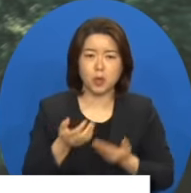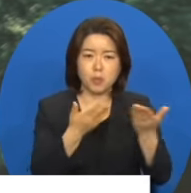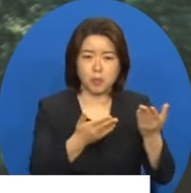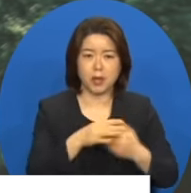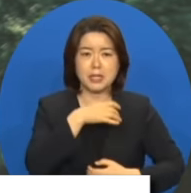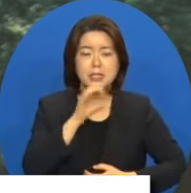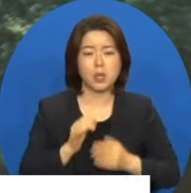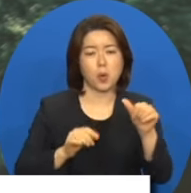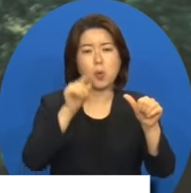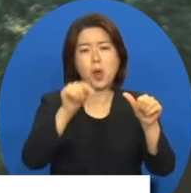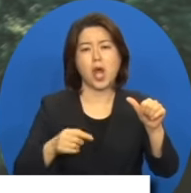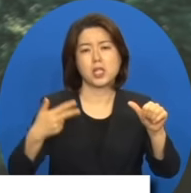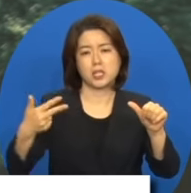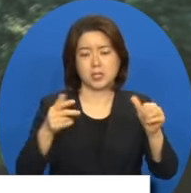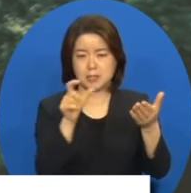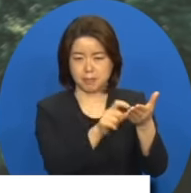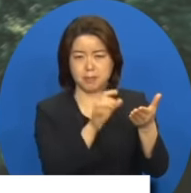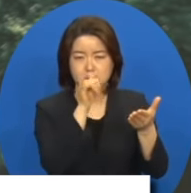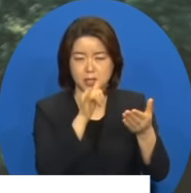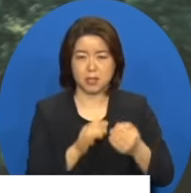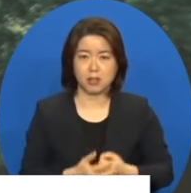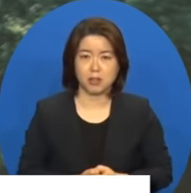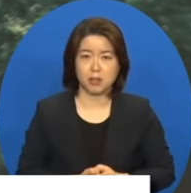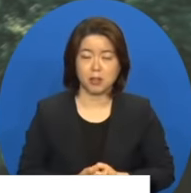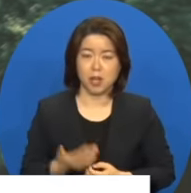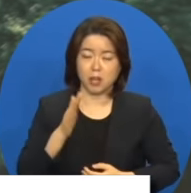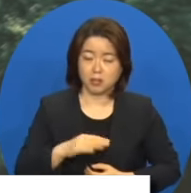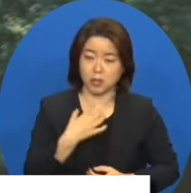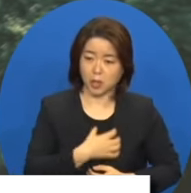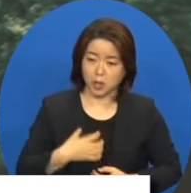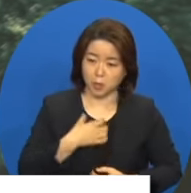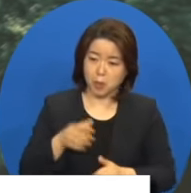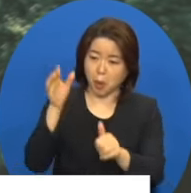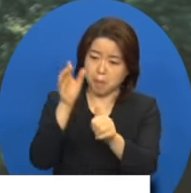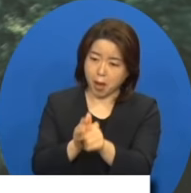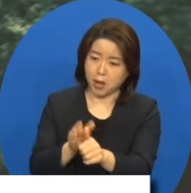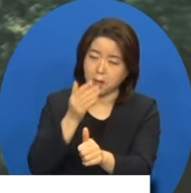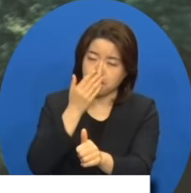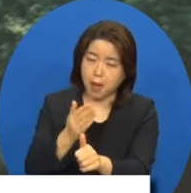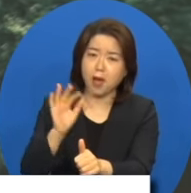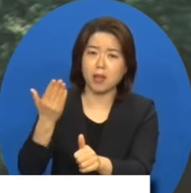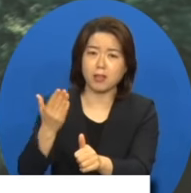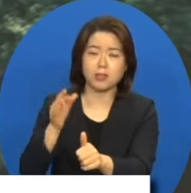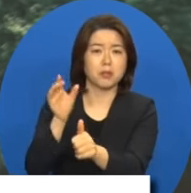7절에서 말씀하셨습니다. 그런데 염려가 맡겨져야 맡기는 거죠.